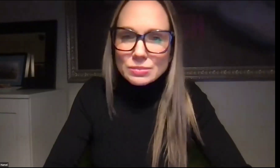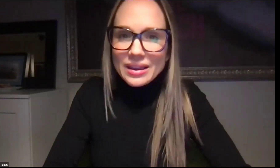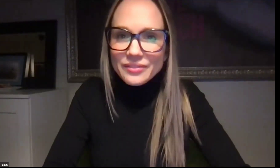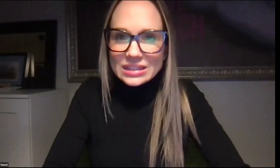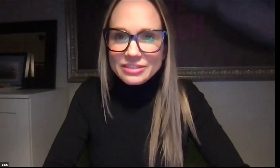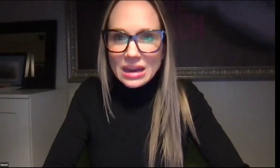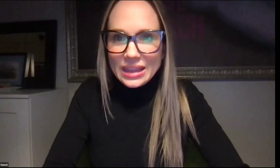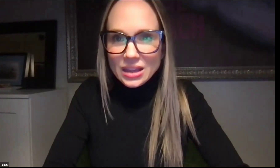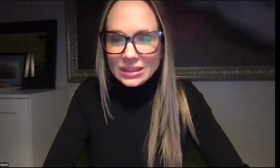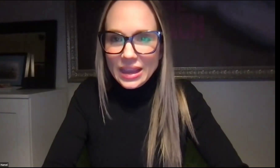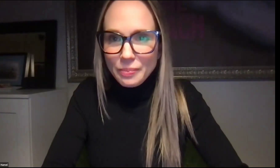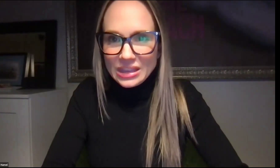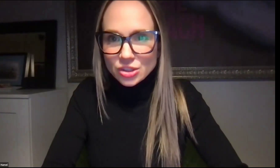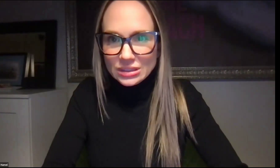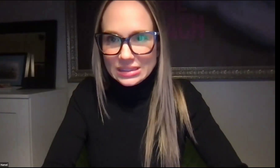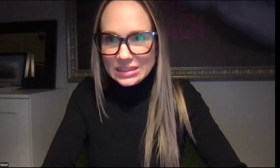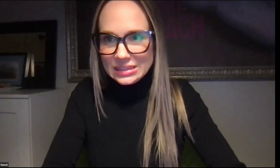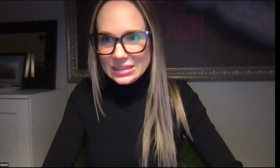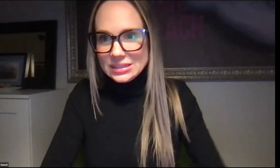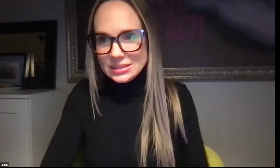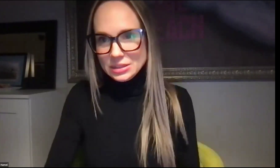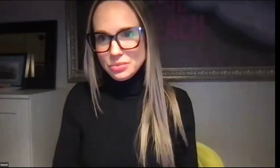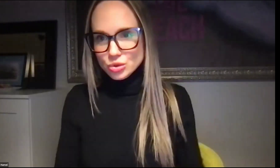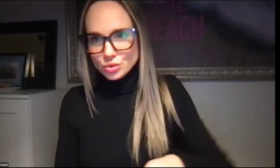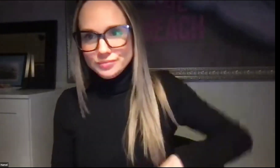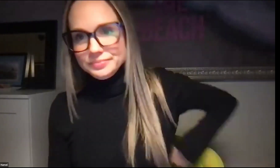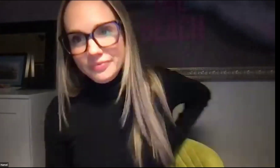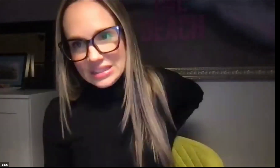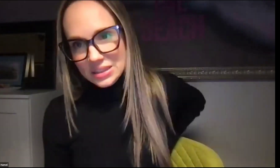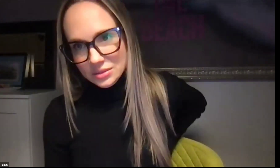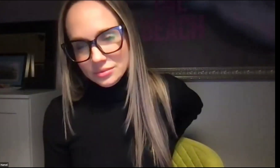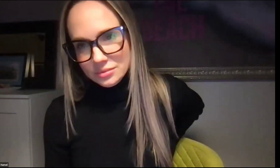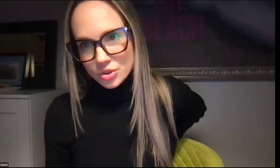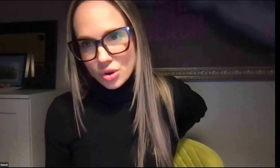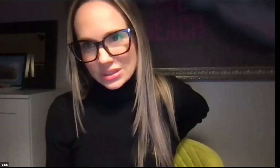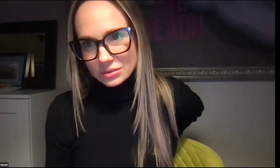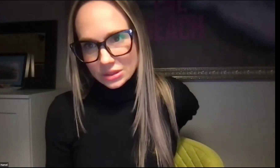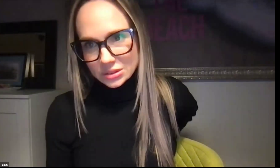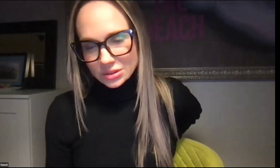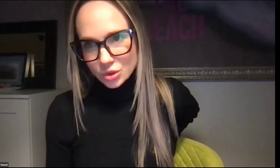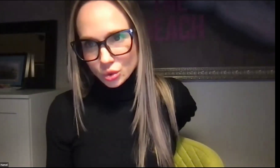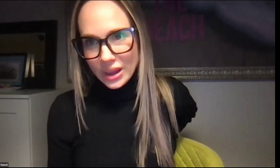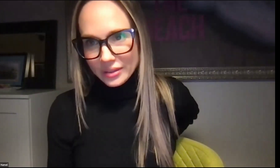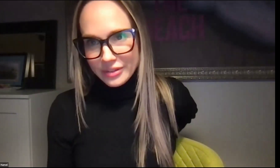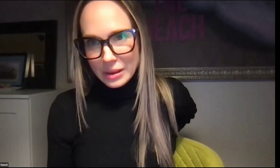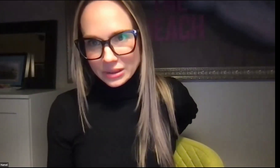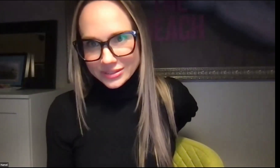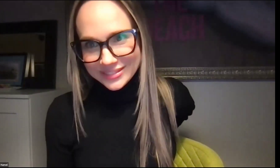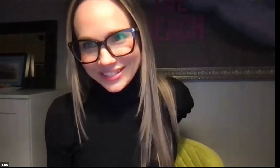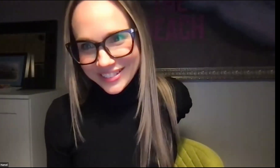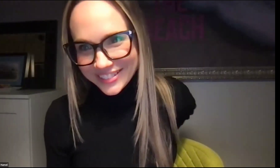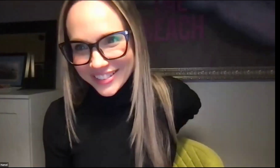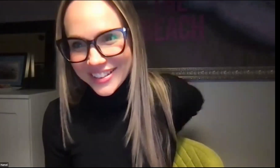mais malheureusement, effectivement, les grandes personnes, c'est pas toujours facile. Je suis consciente. Surtout les grandes